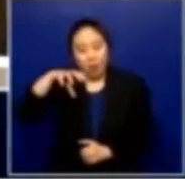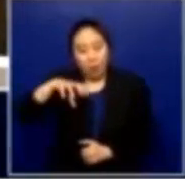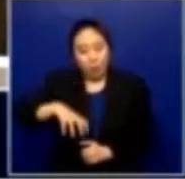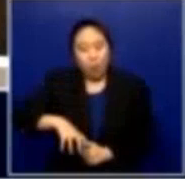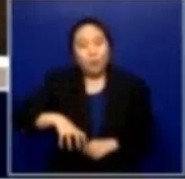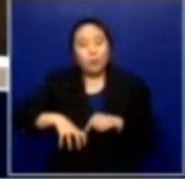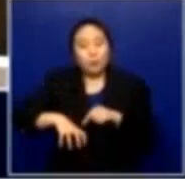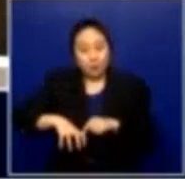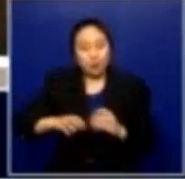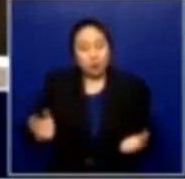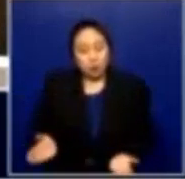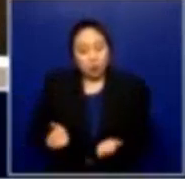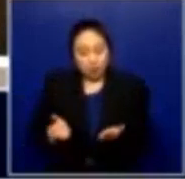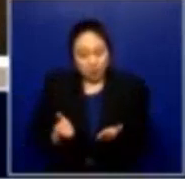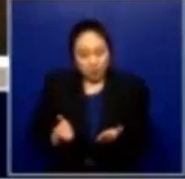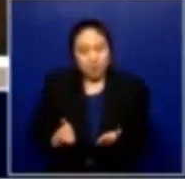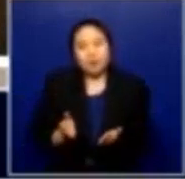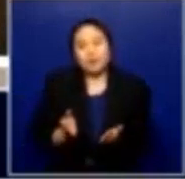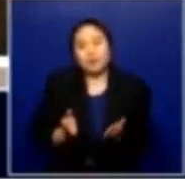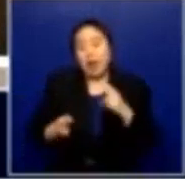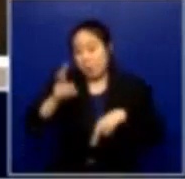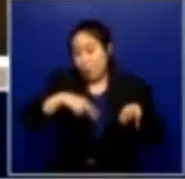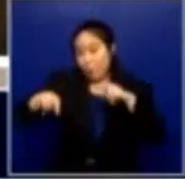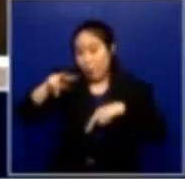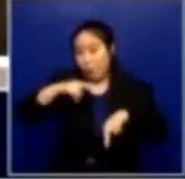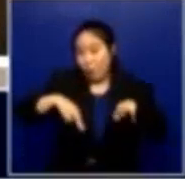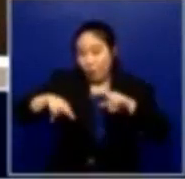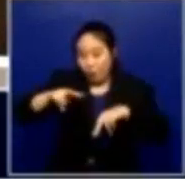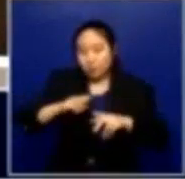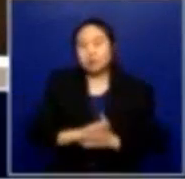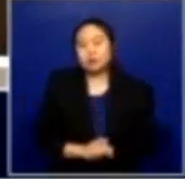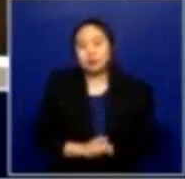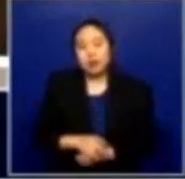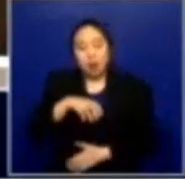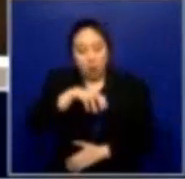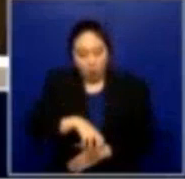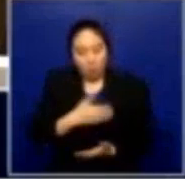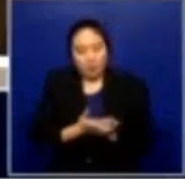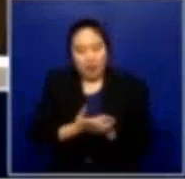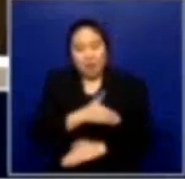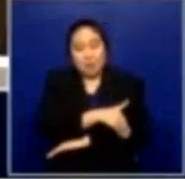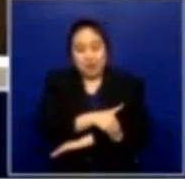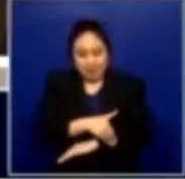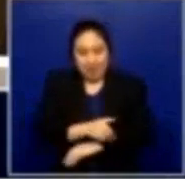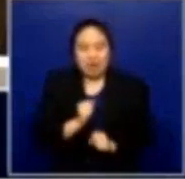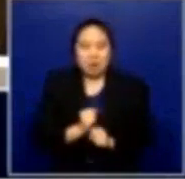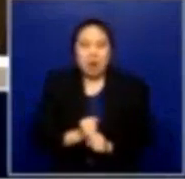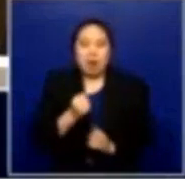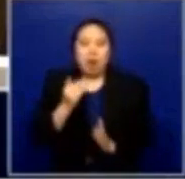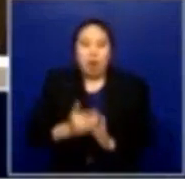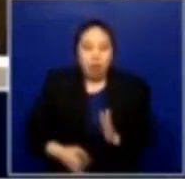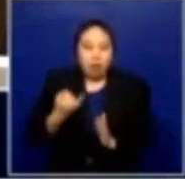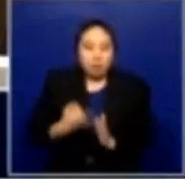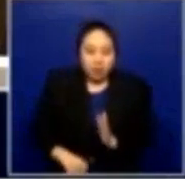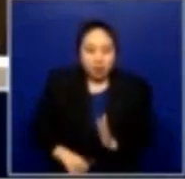ครับส่งเสริมการปกครองท้องถิ่นและก็ในส่วนของกรมบัญชีกลางได้ดำเนินการผิดพลาด